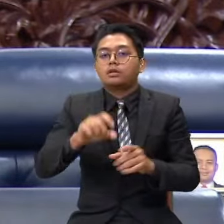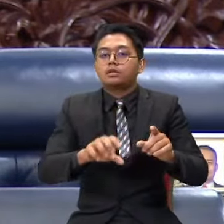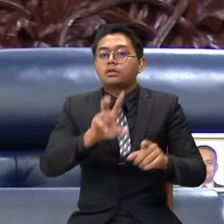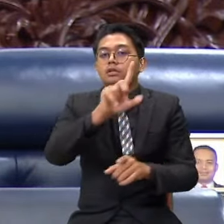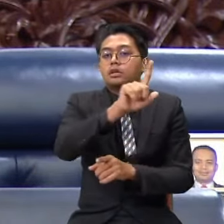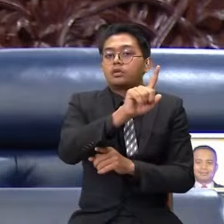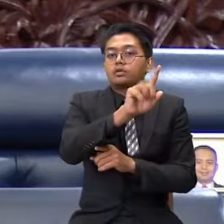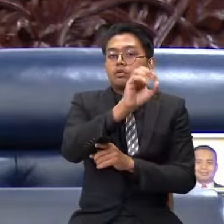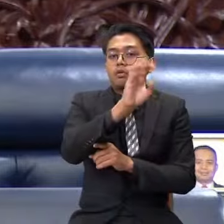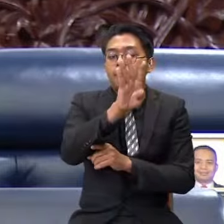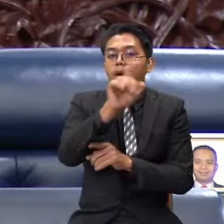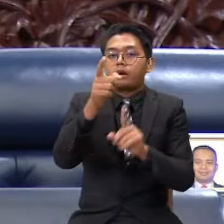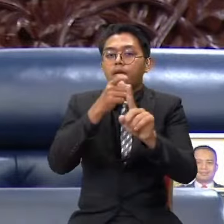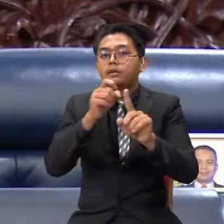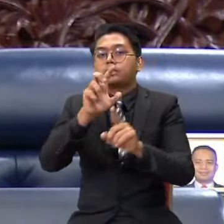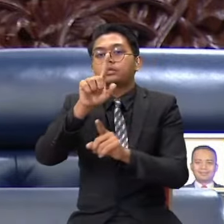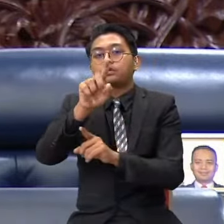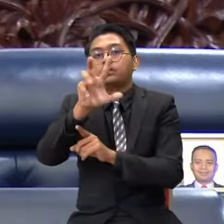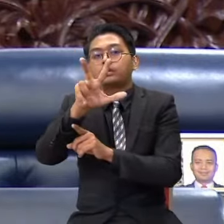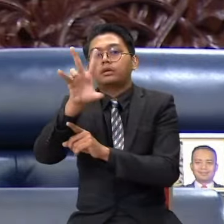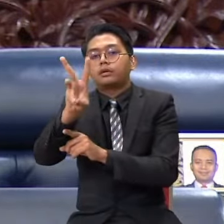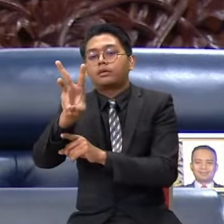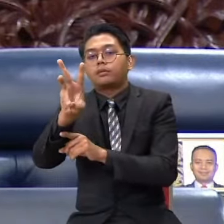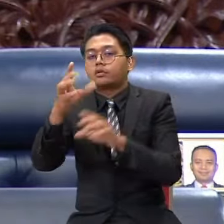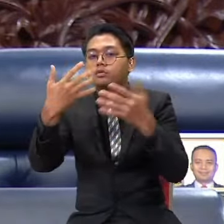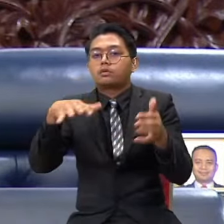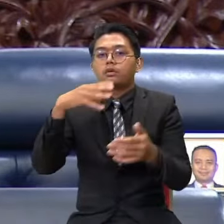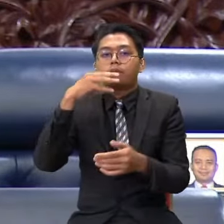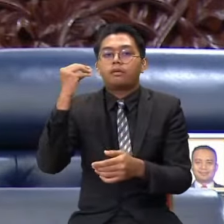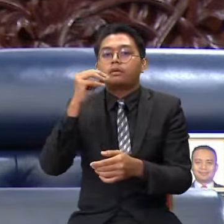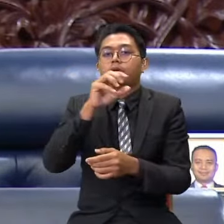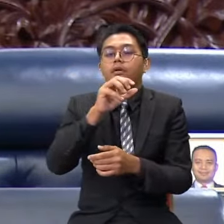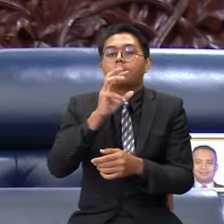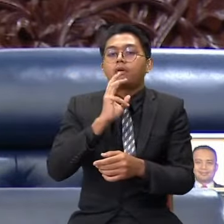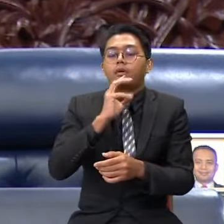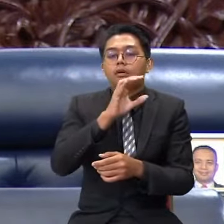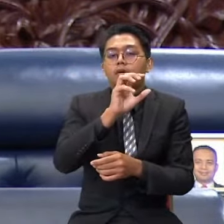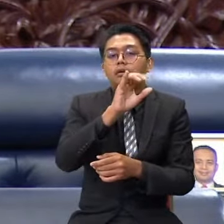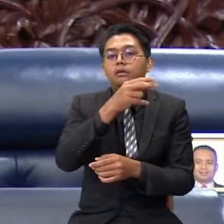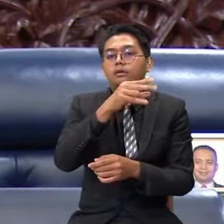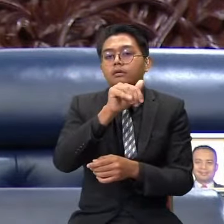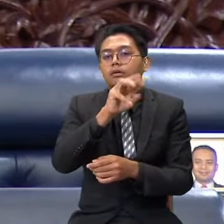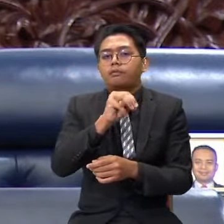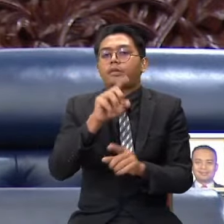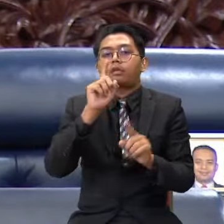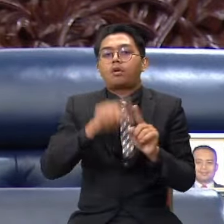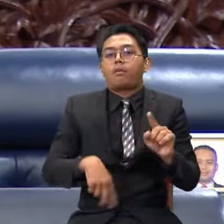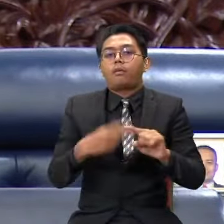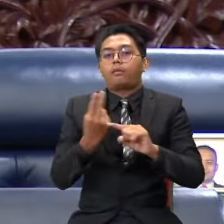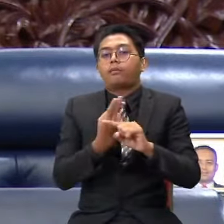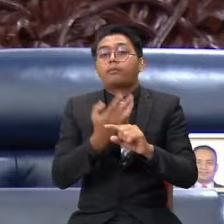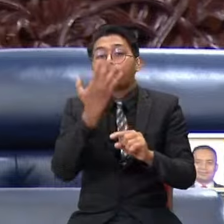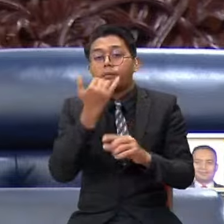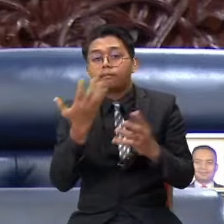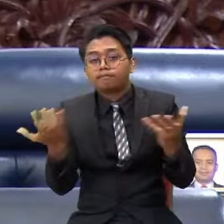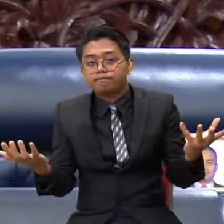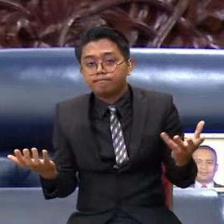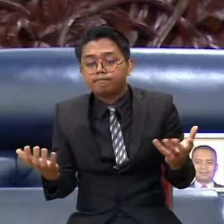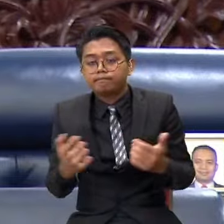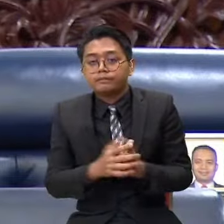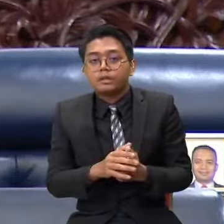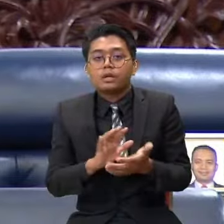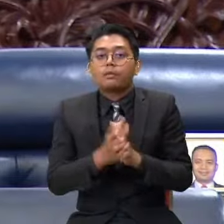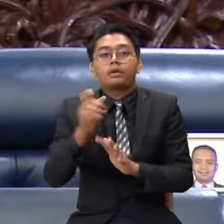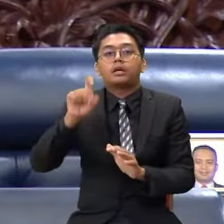136 ventilator yang telah dibawa pulang oleh Aitam semasa covid tak boleh dipakai dan ia kena